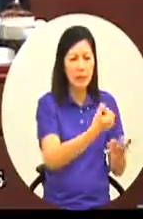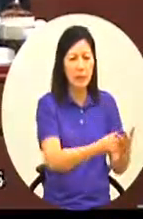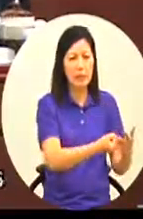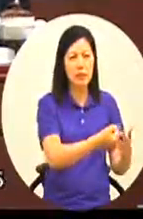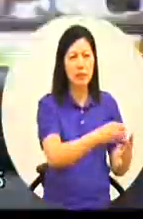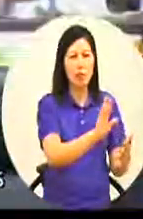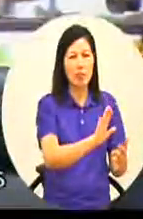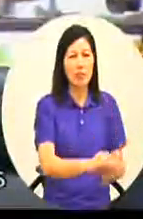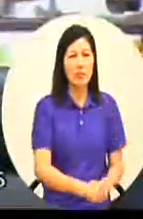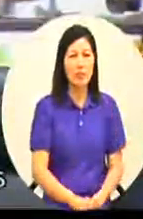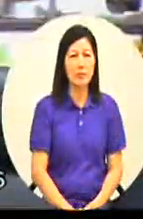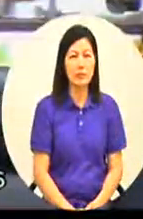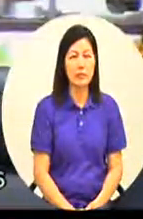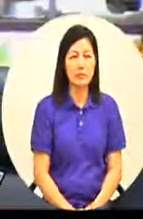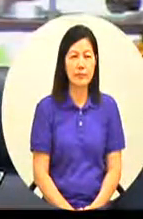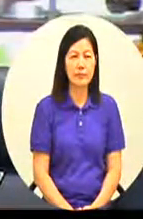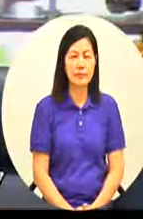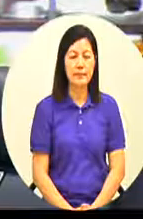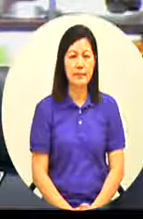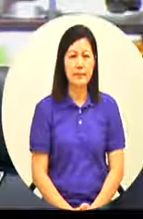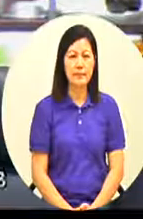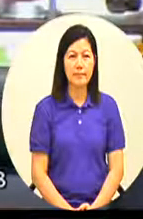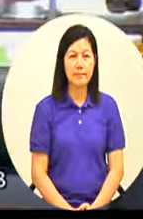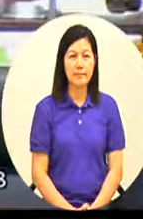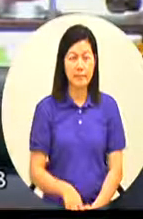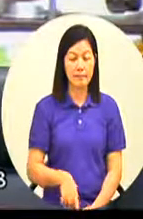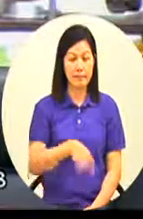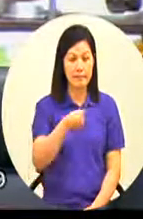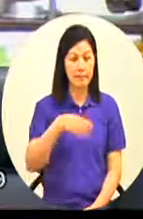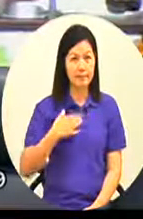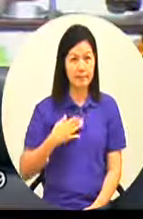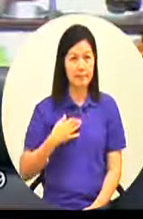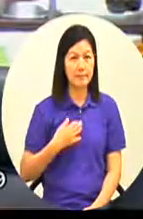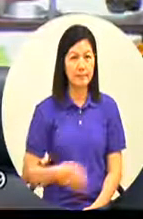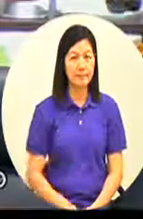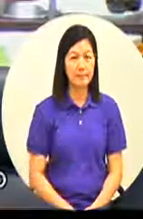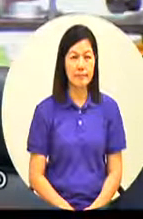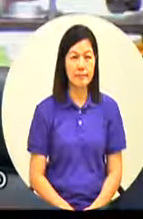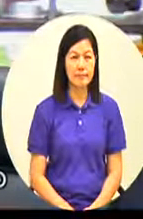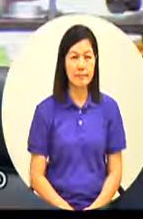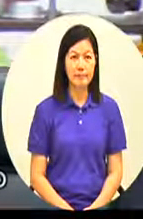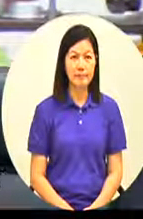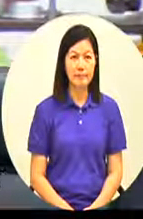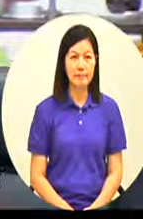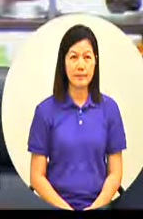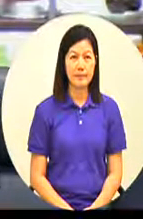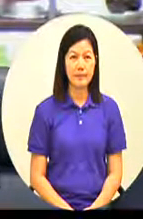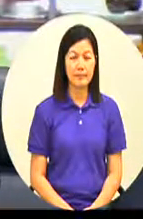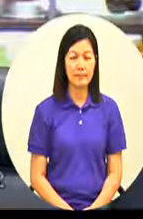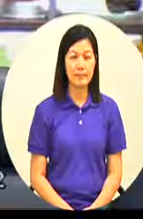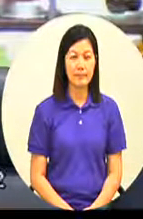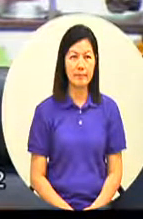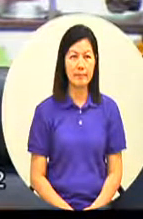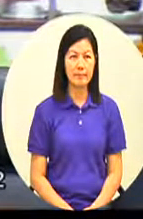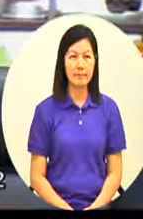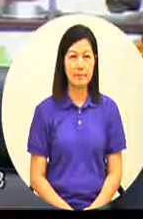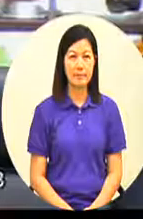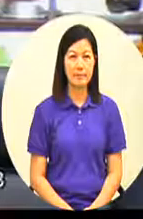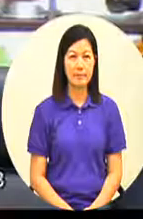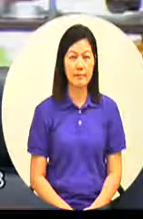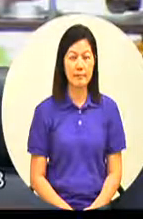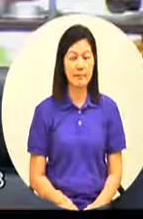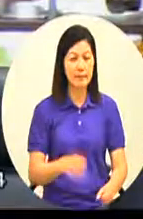长，我跟你说吼，咱都知道吼，咱你我先问啦吼，咱的那个工程